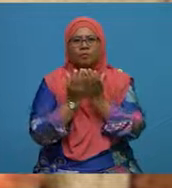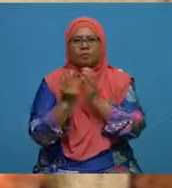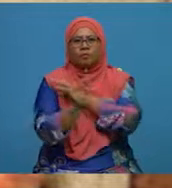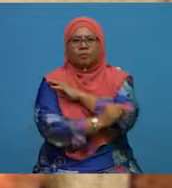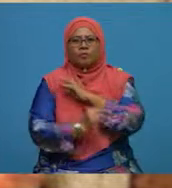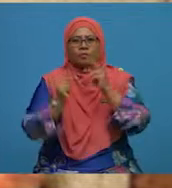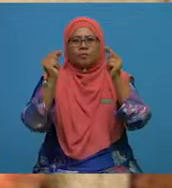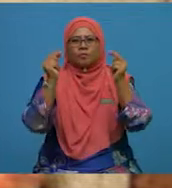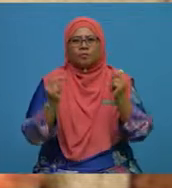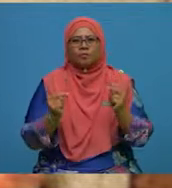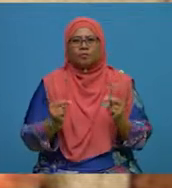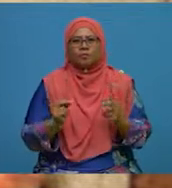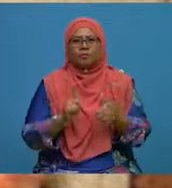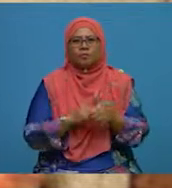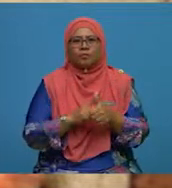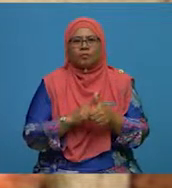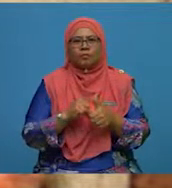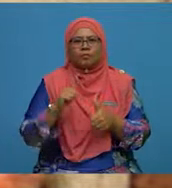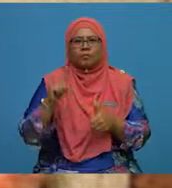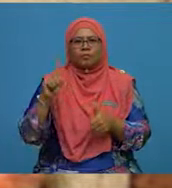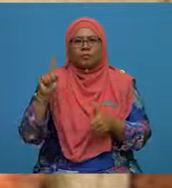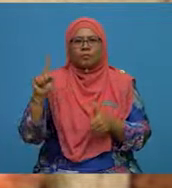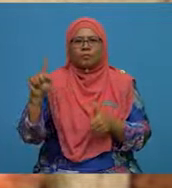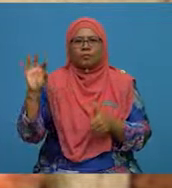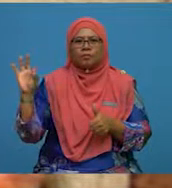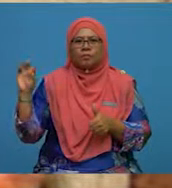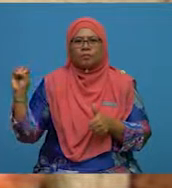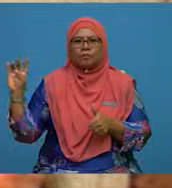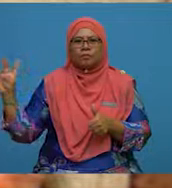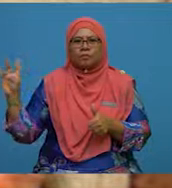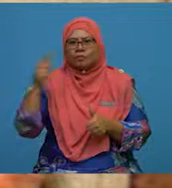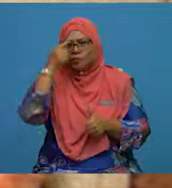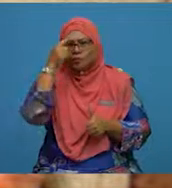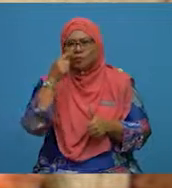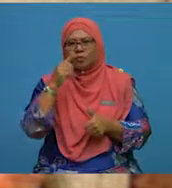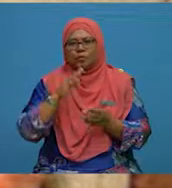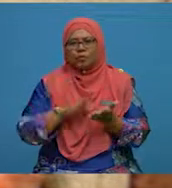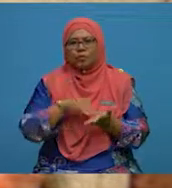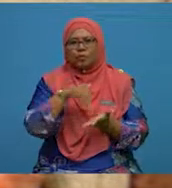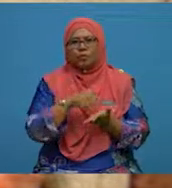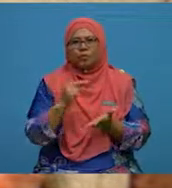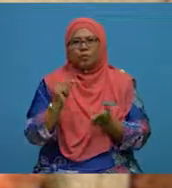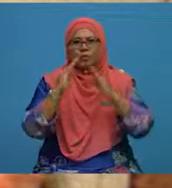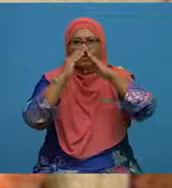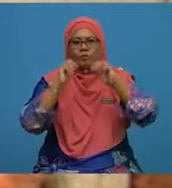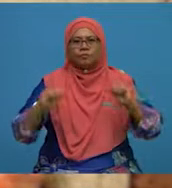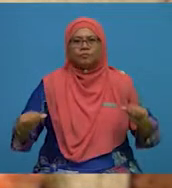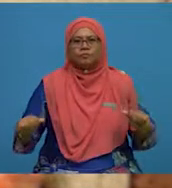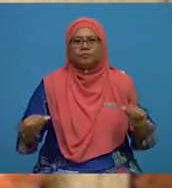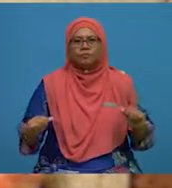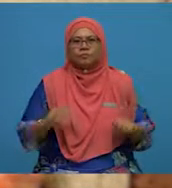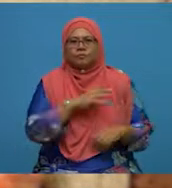pada 7 Disember 1907 untuk pembangunan Mesir